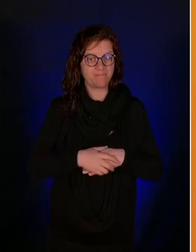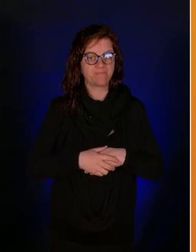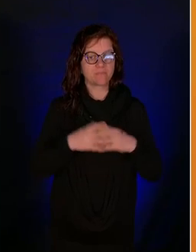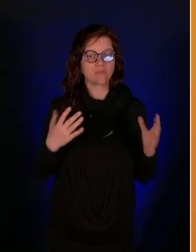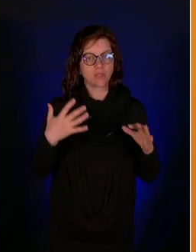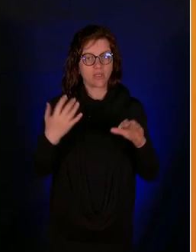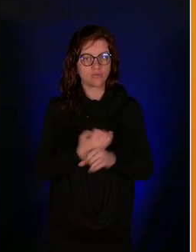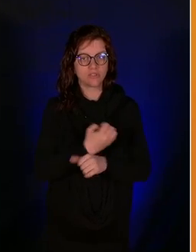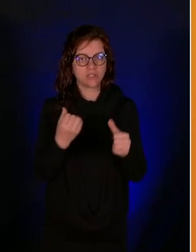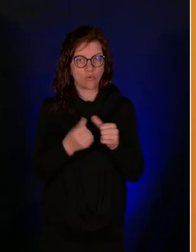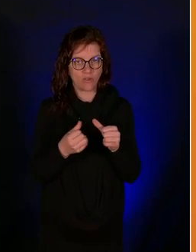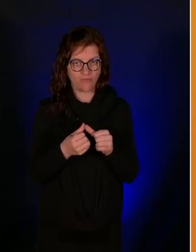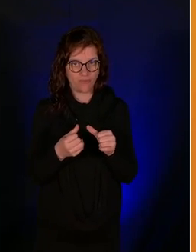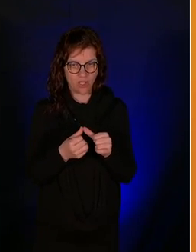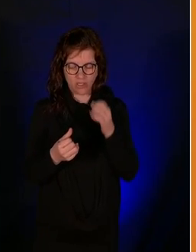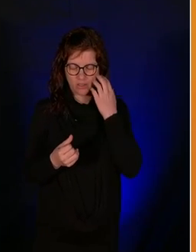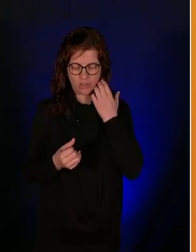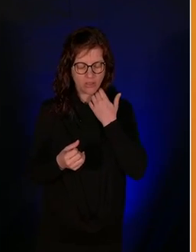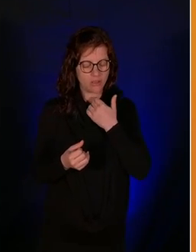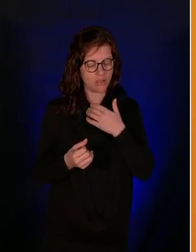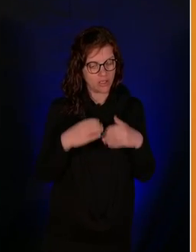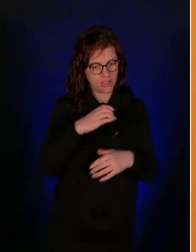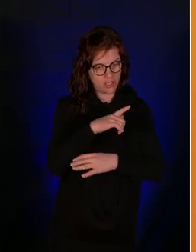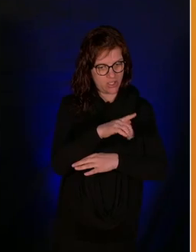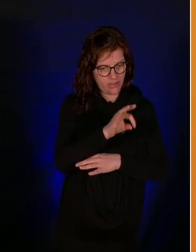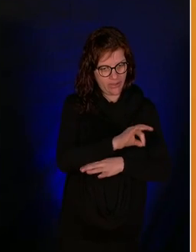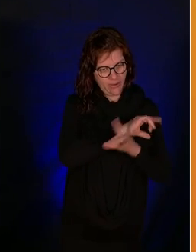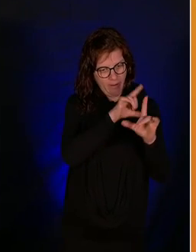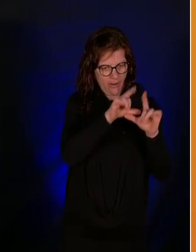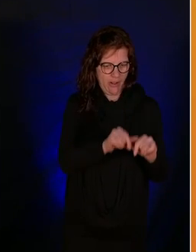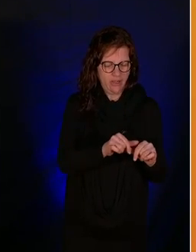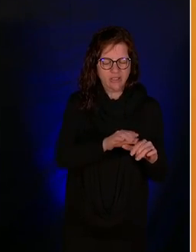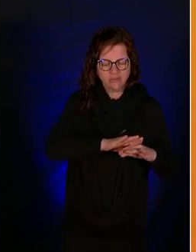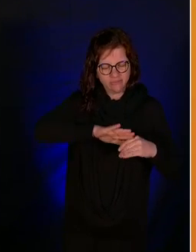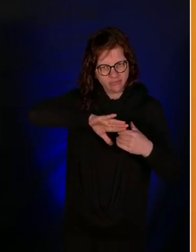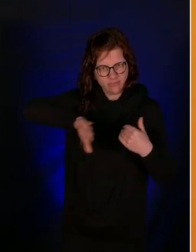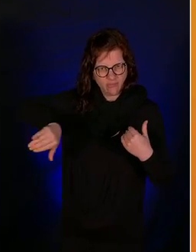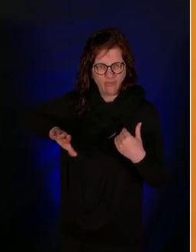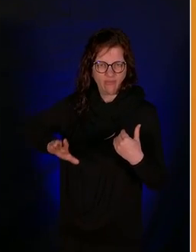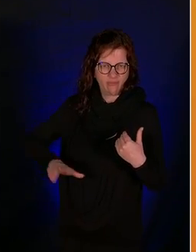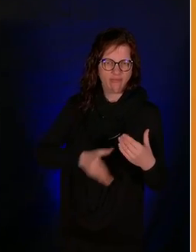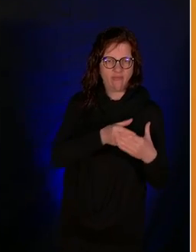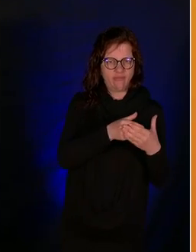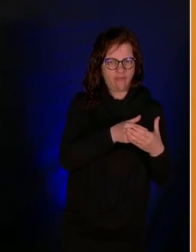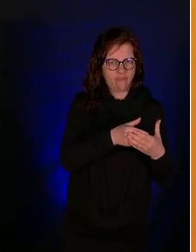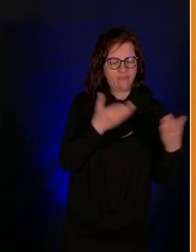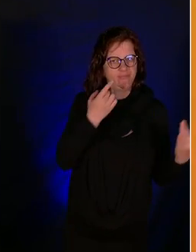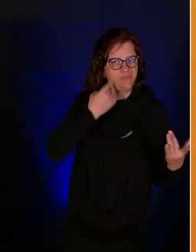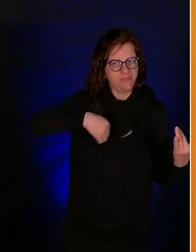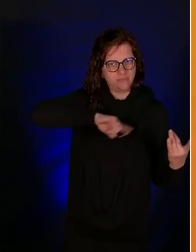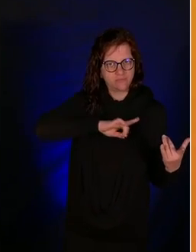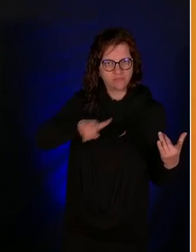à faire en sorte de mettre la CGT et que la CGT. Pour nous, bien